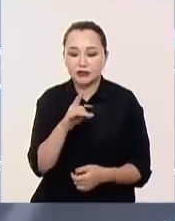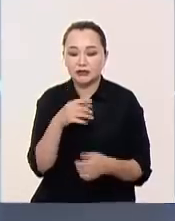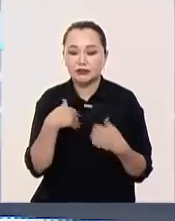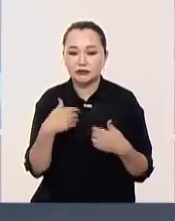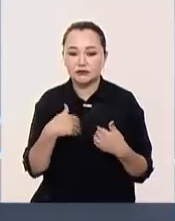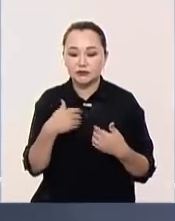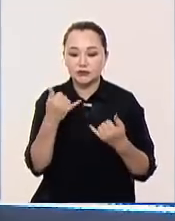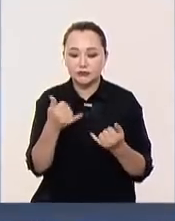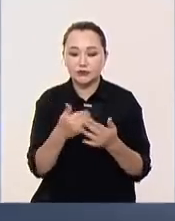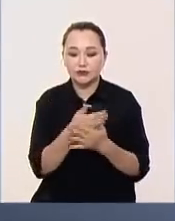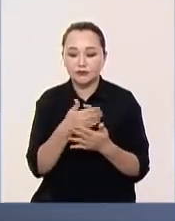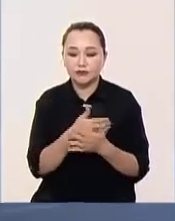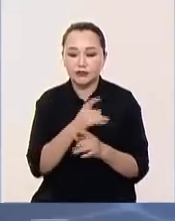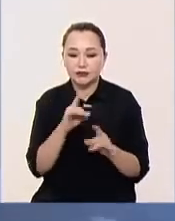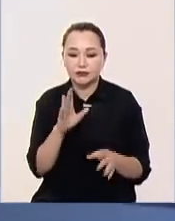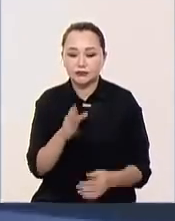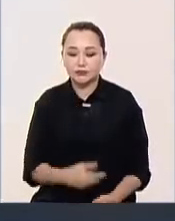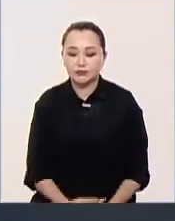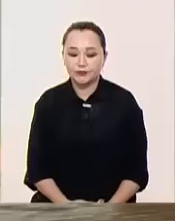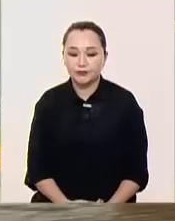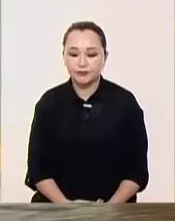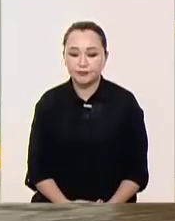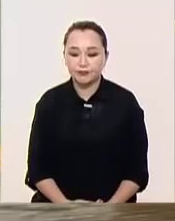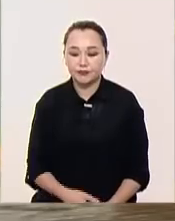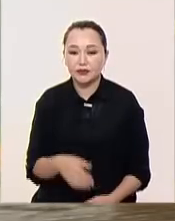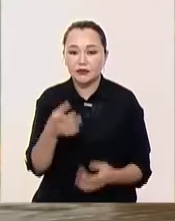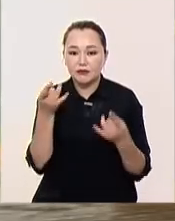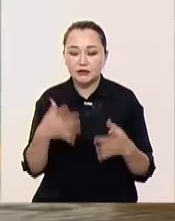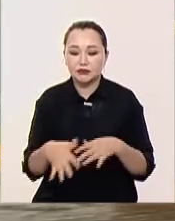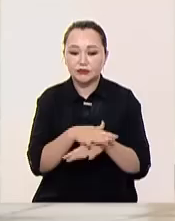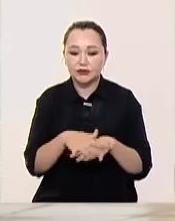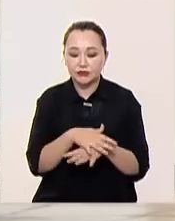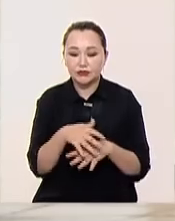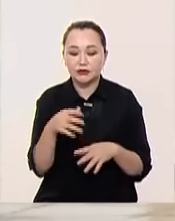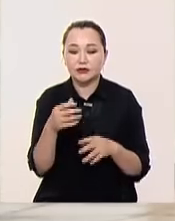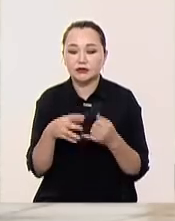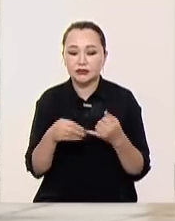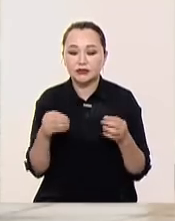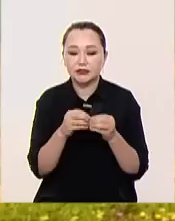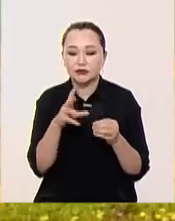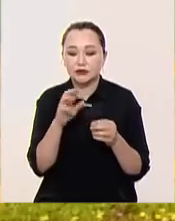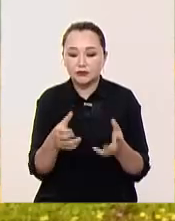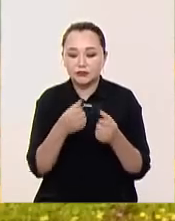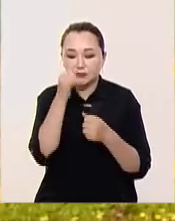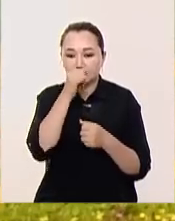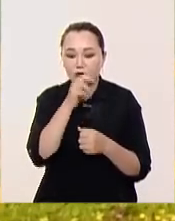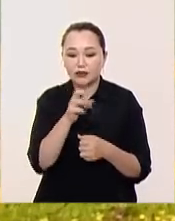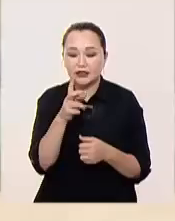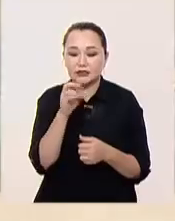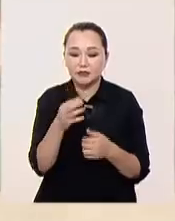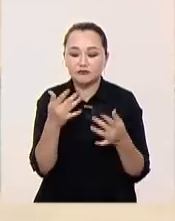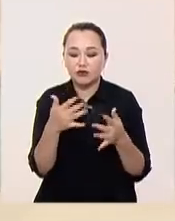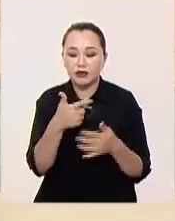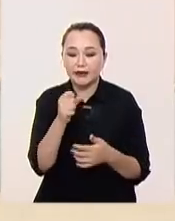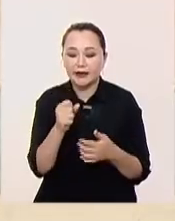Assalamu alaikum. Bugün жаңалықтар легімен таныс болыңыздар. Қарапайым халық 10 сотық жер телімін ала алмай жүргенде Болат Назарбаев қанша гектар